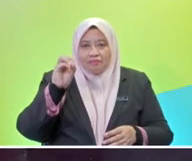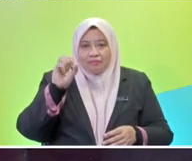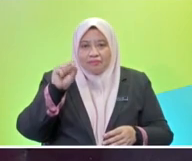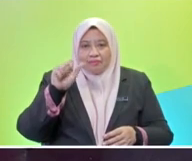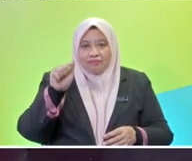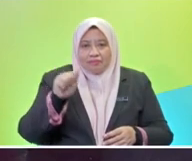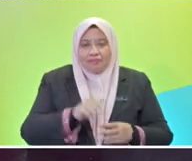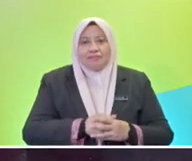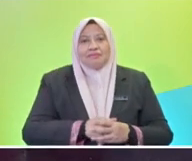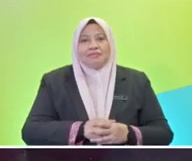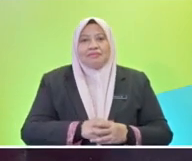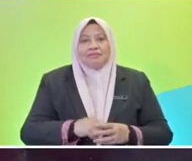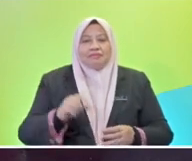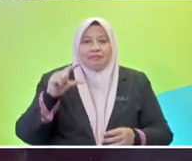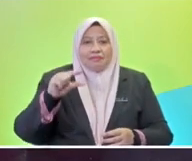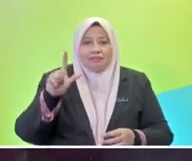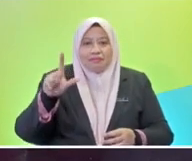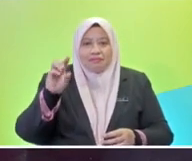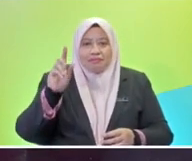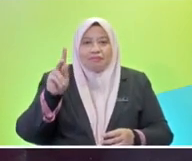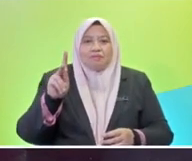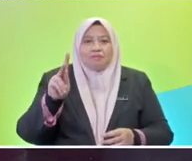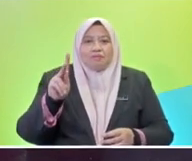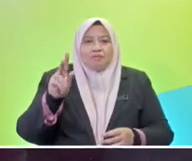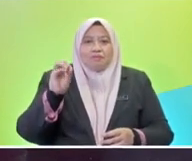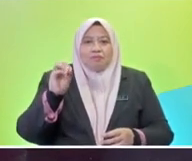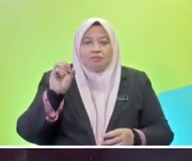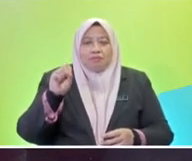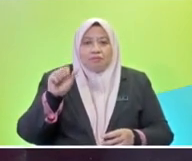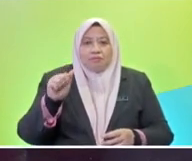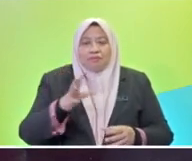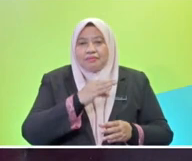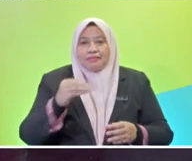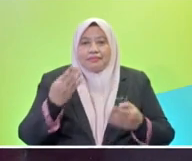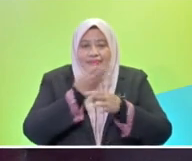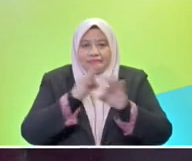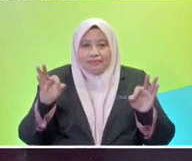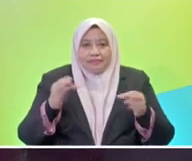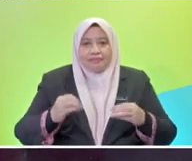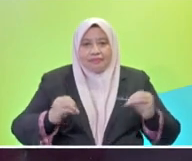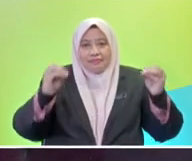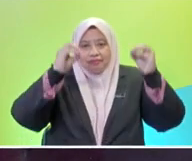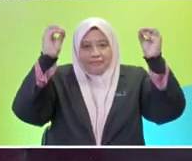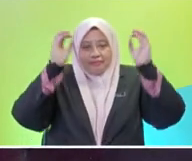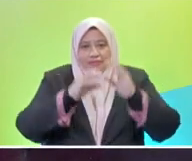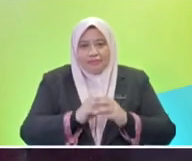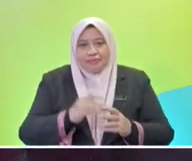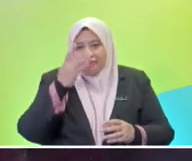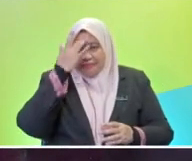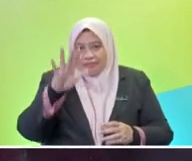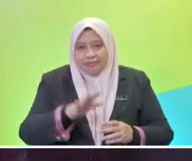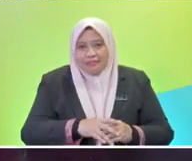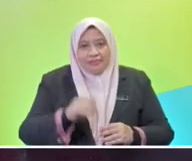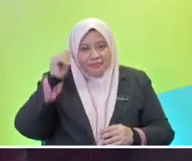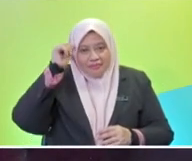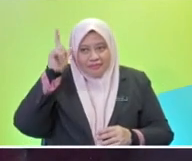Glukosa. Glukosa. Glukosa. Dan juga dia akan membebaskan gas? Gas oksigen. Oh, pandai Akmal. Okey, boleh terus ada